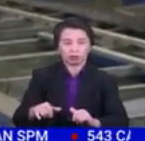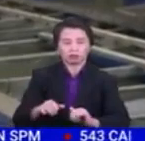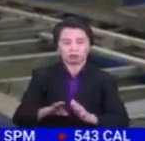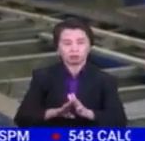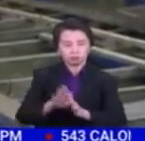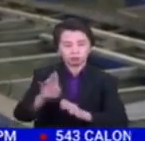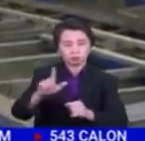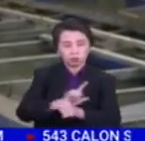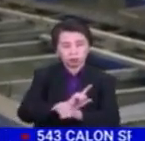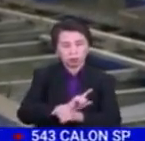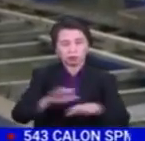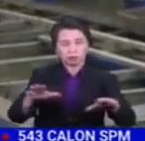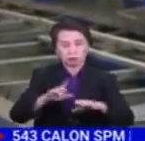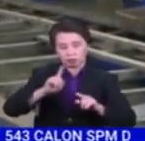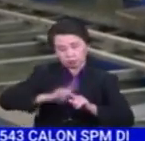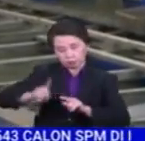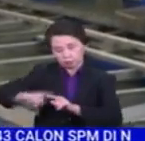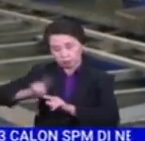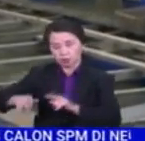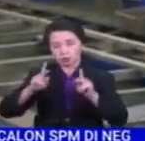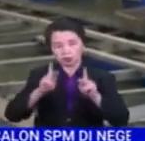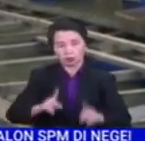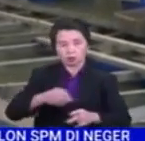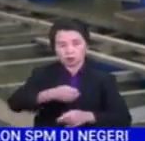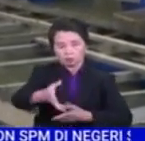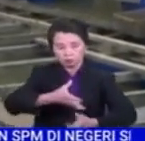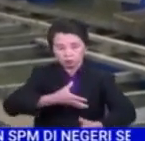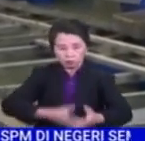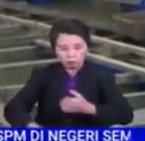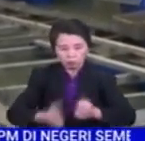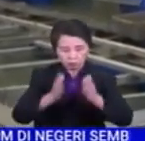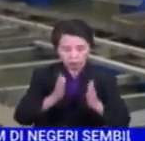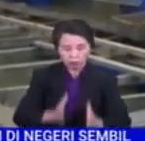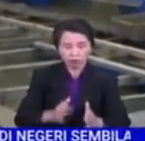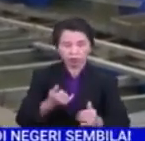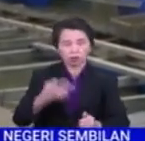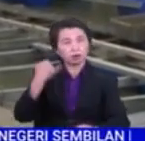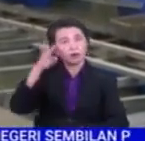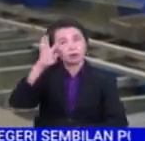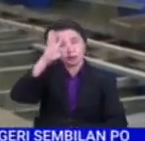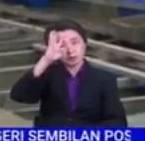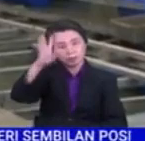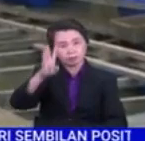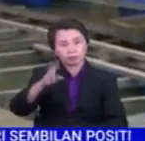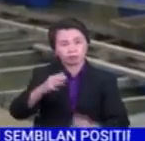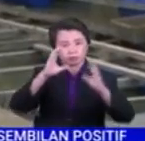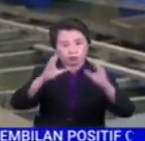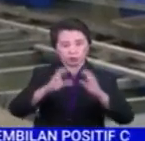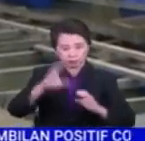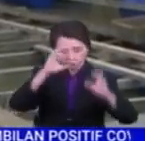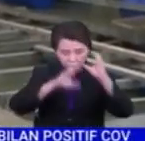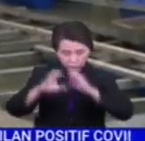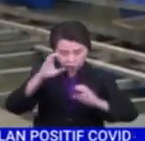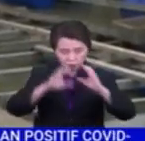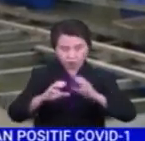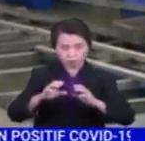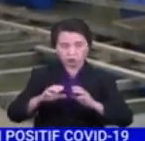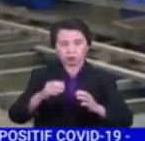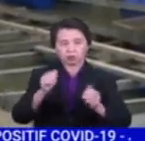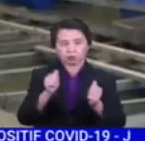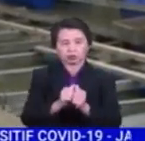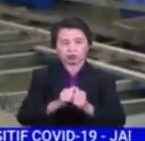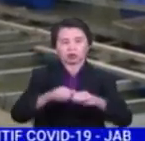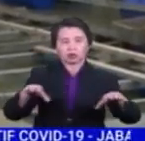yang dilakukan oleh pelbagai pihak. Nelayan di sini juga terus menginovasikan kaedah pencarian pendapatan mereka